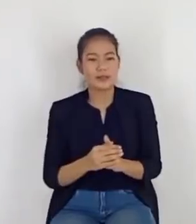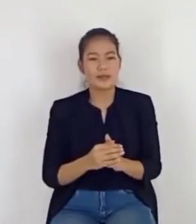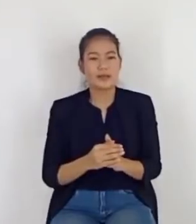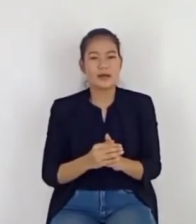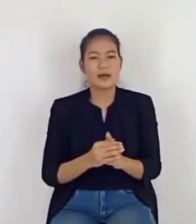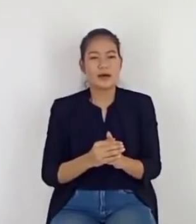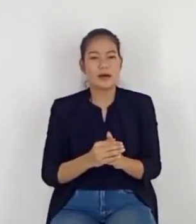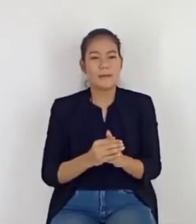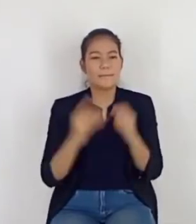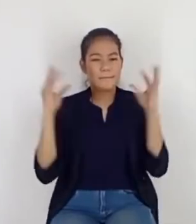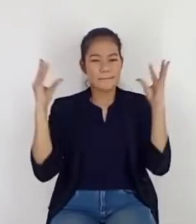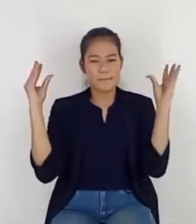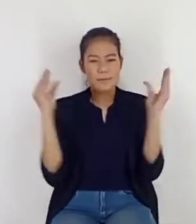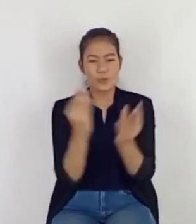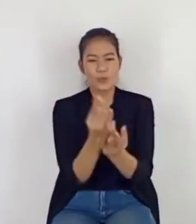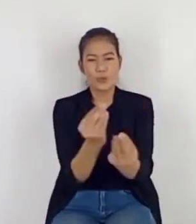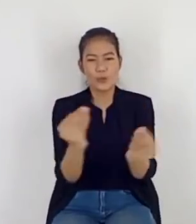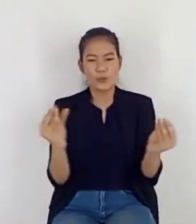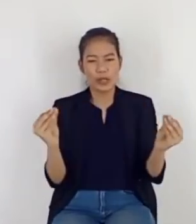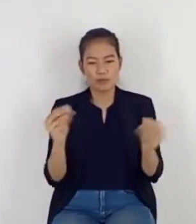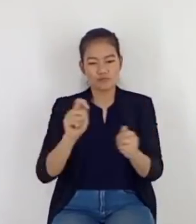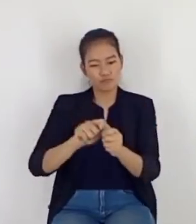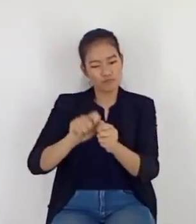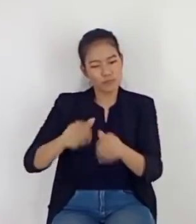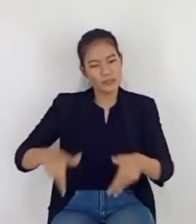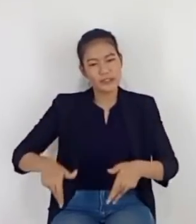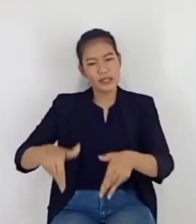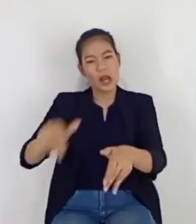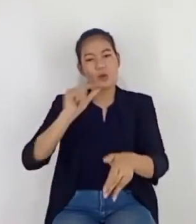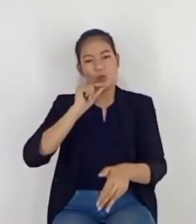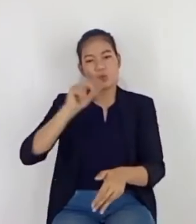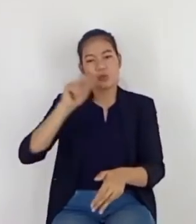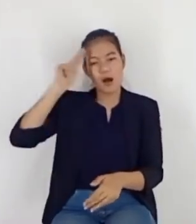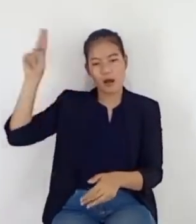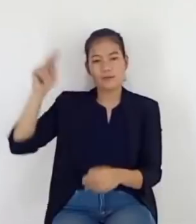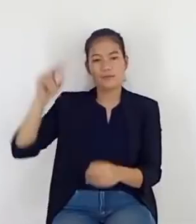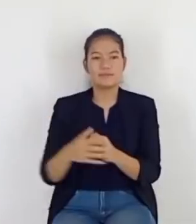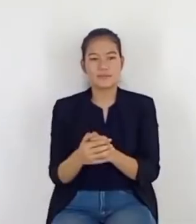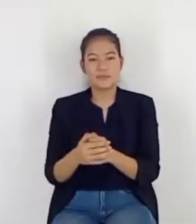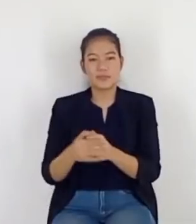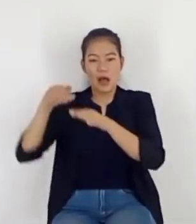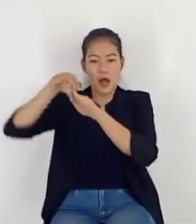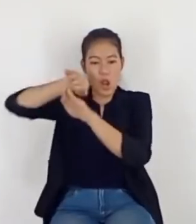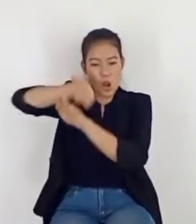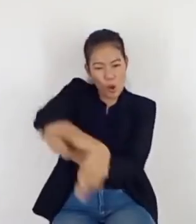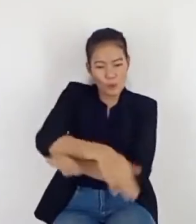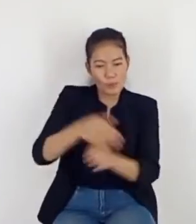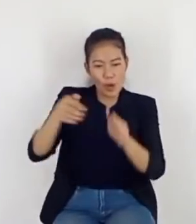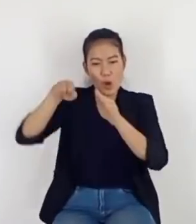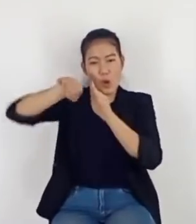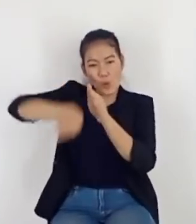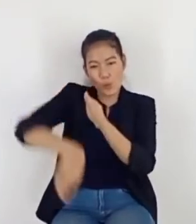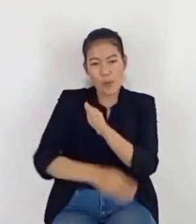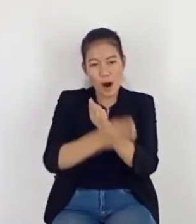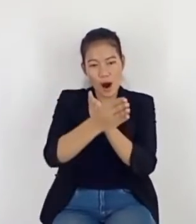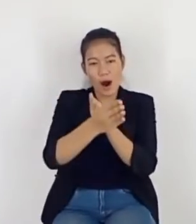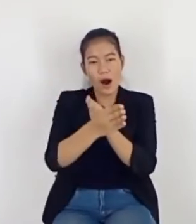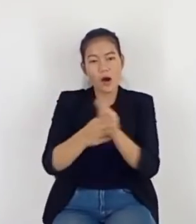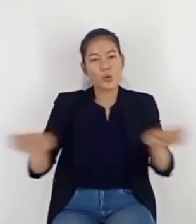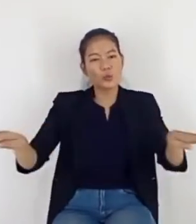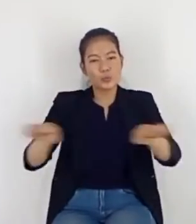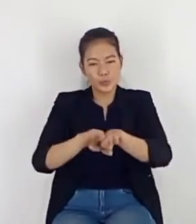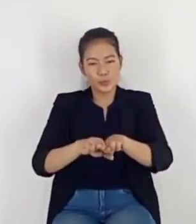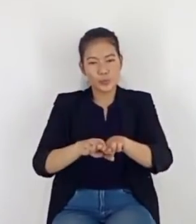raya bagi Allah kita. Setiap lembah harus ditutup dan setiap gunung dan bukit